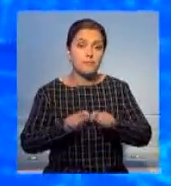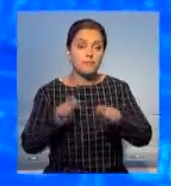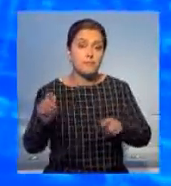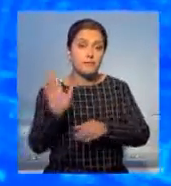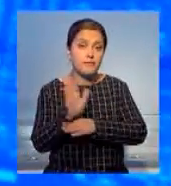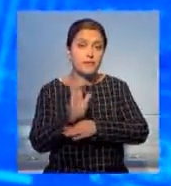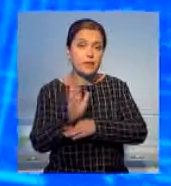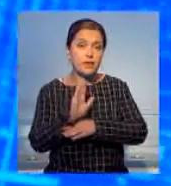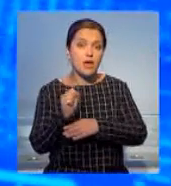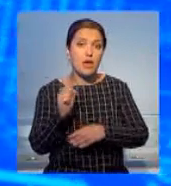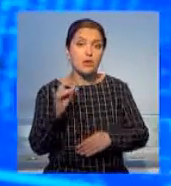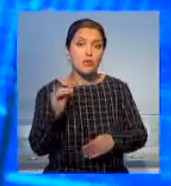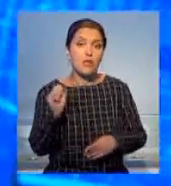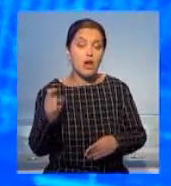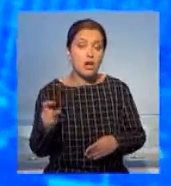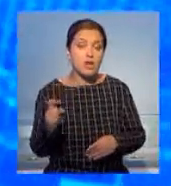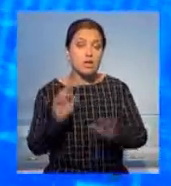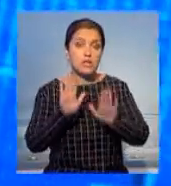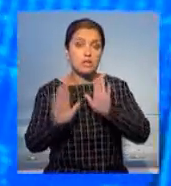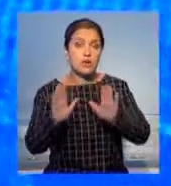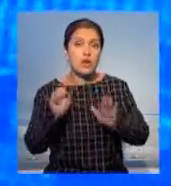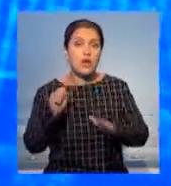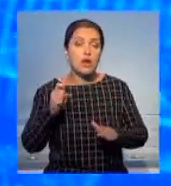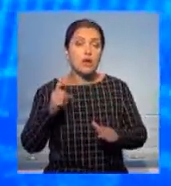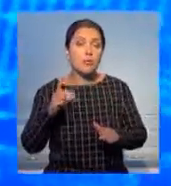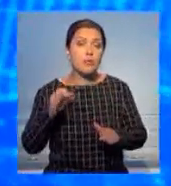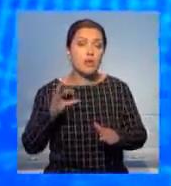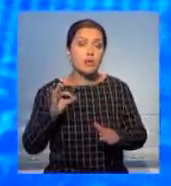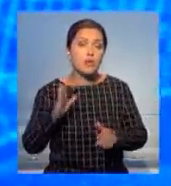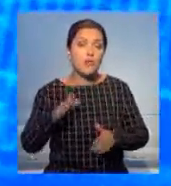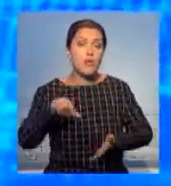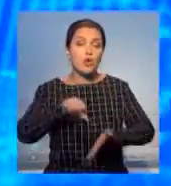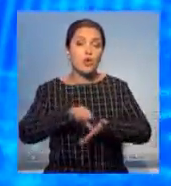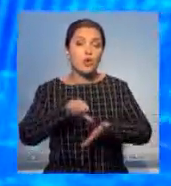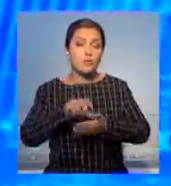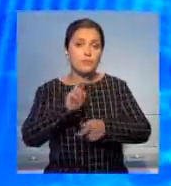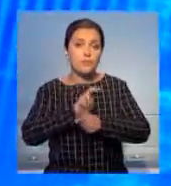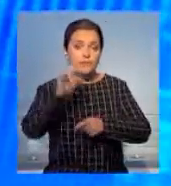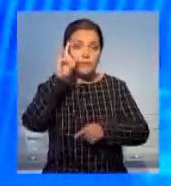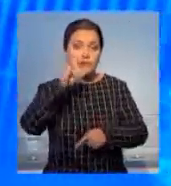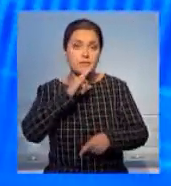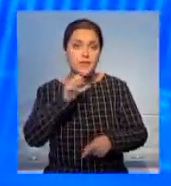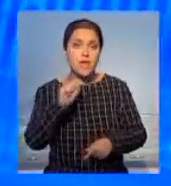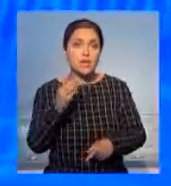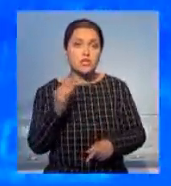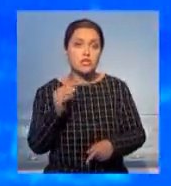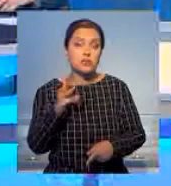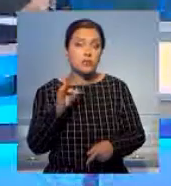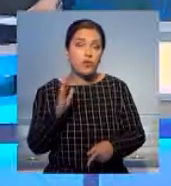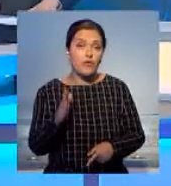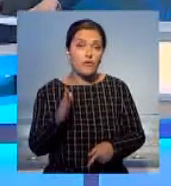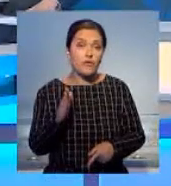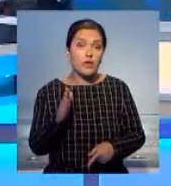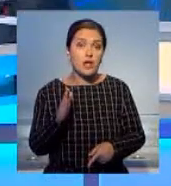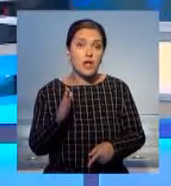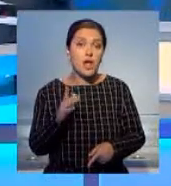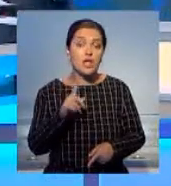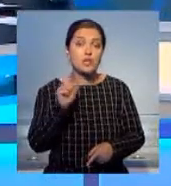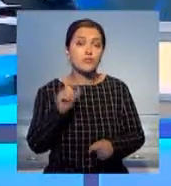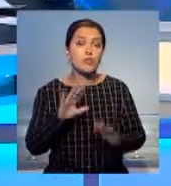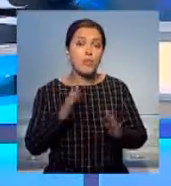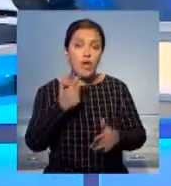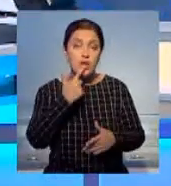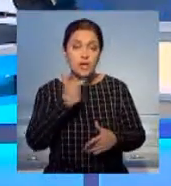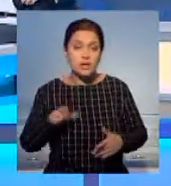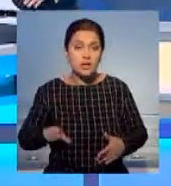мировая премьера фильма «Руах» режиссера Хуата Ахметова в главной роли с казахским актером Асанали Ашимовым. За всем, что